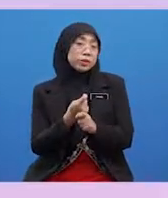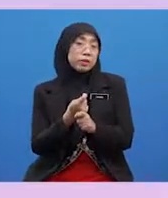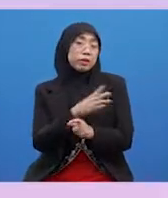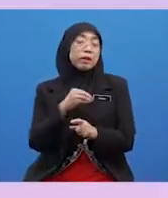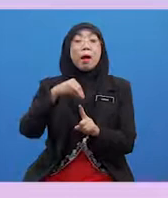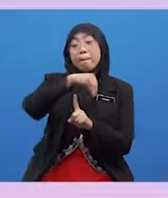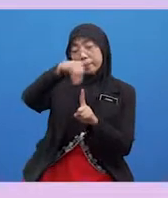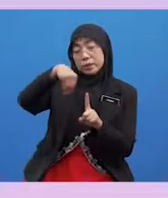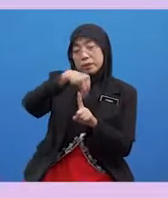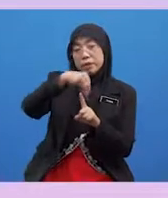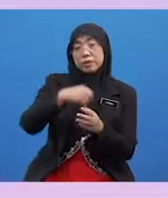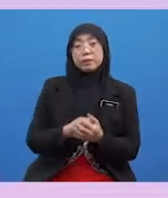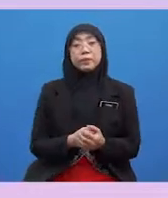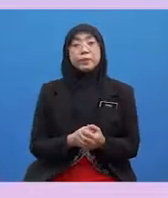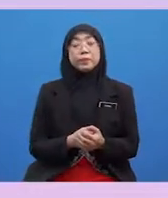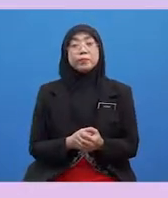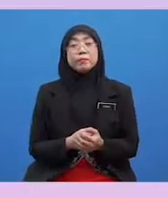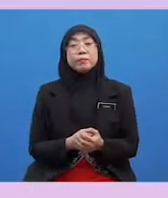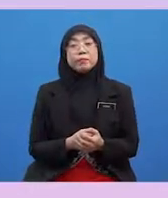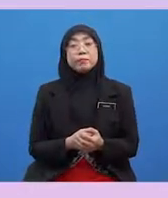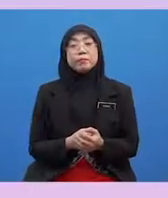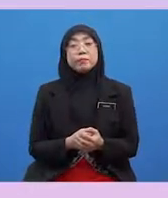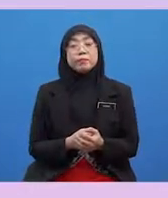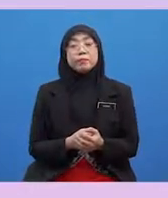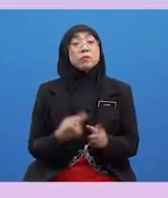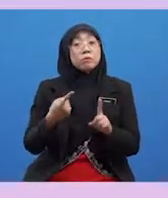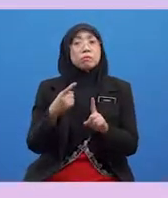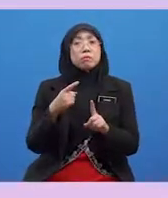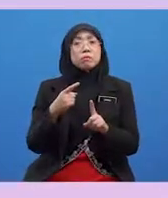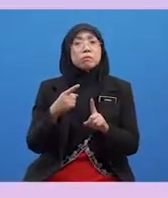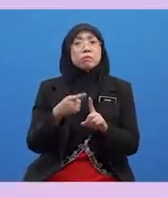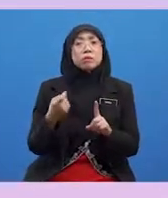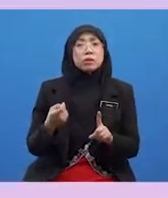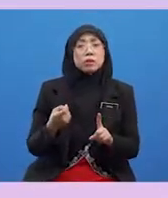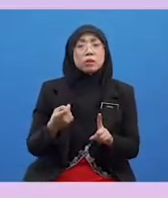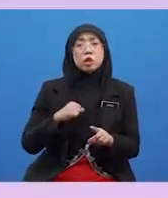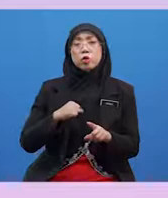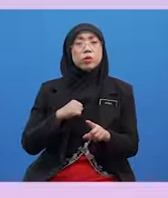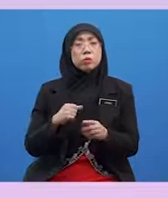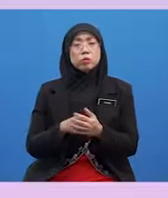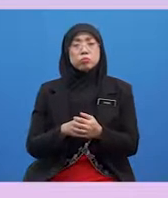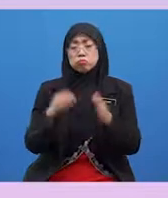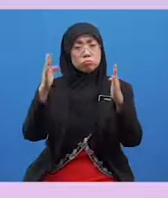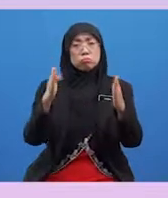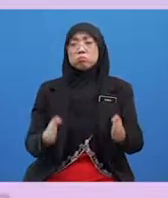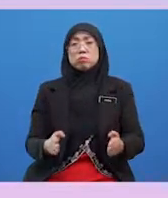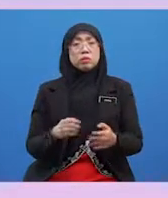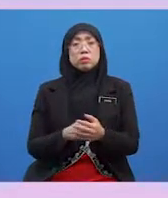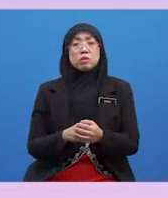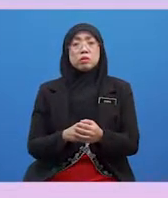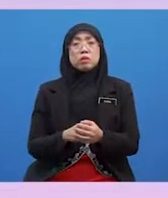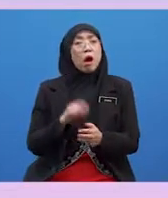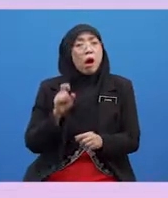psikososial, aspek kognitif dan tahap pembelajaran motor. Dari segi tugasan